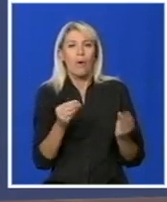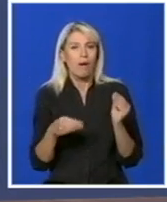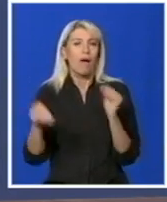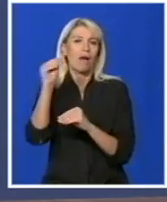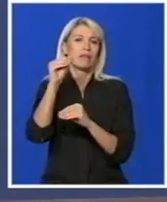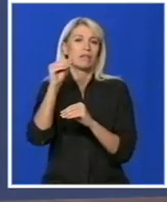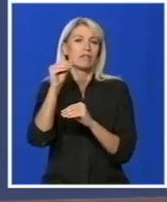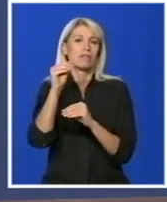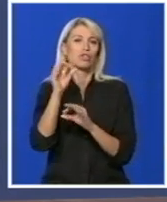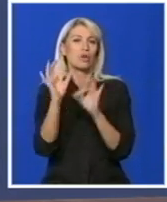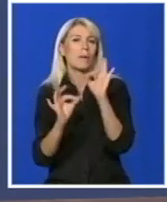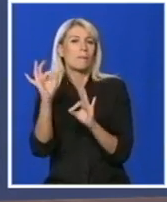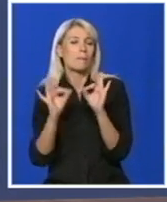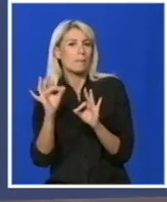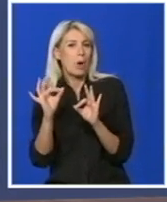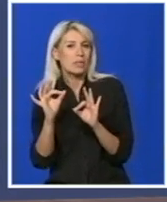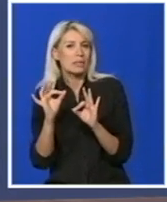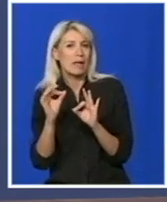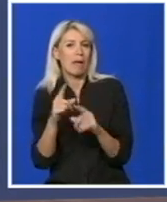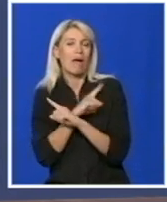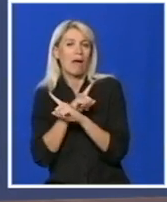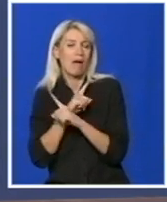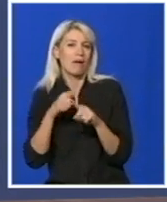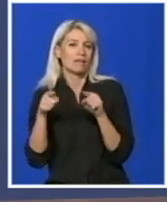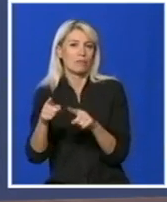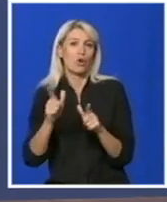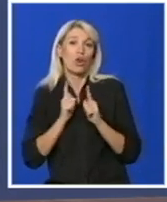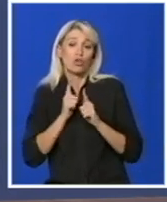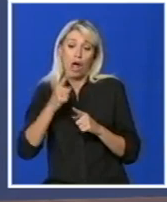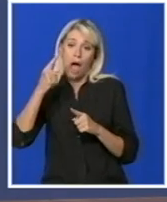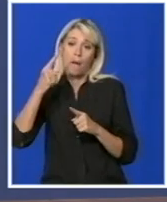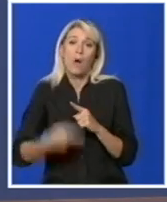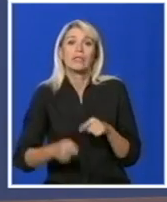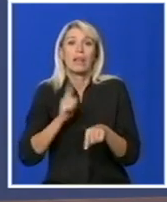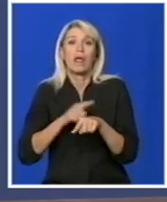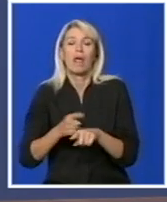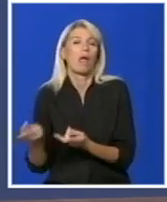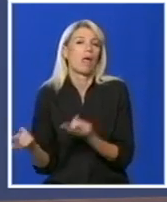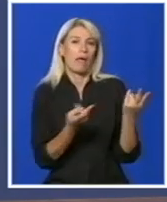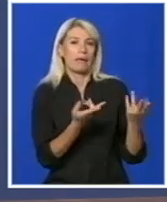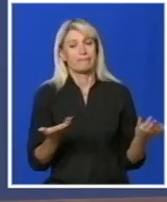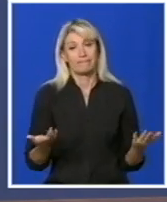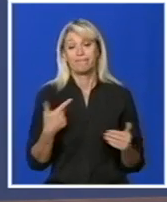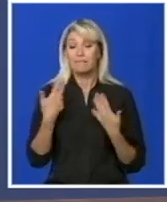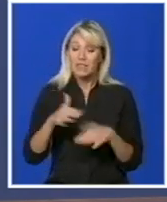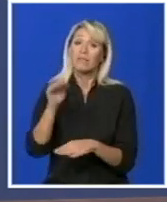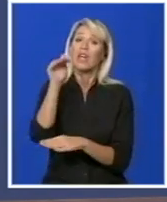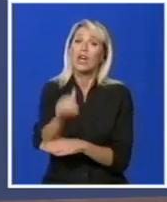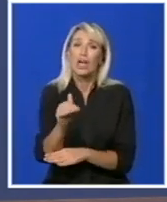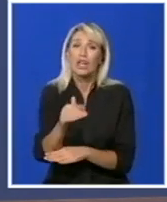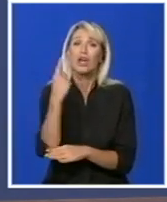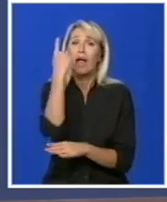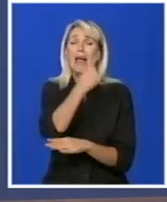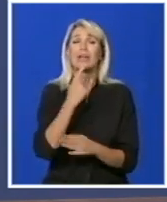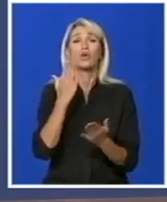smrtnosti kod tih pacijenata. Ja sam im to skrenuo pažnju direktno na licu mesta,